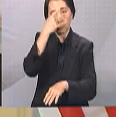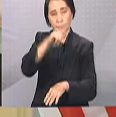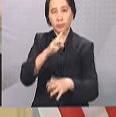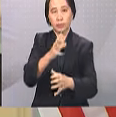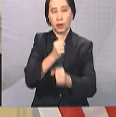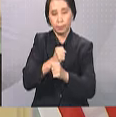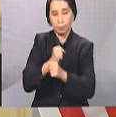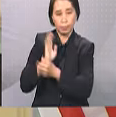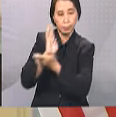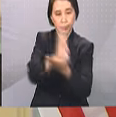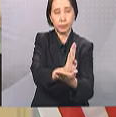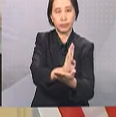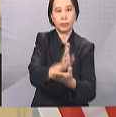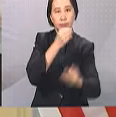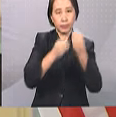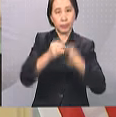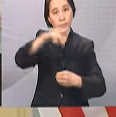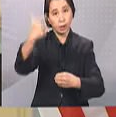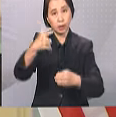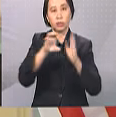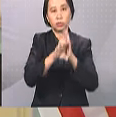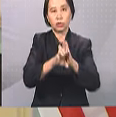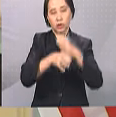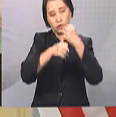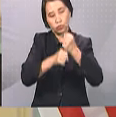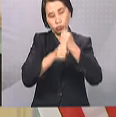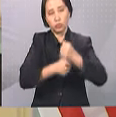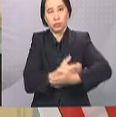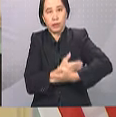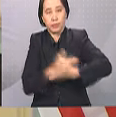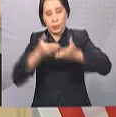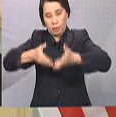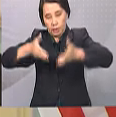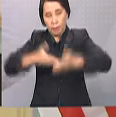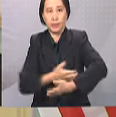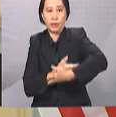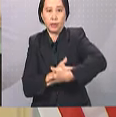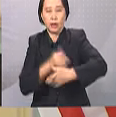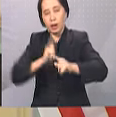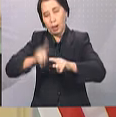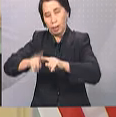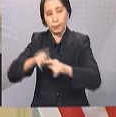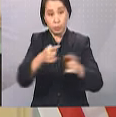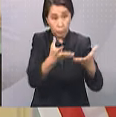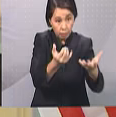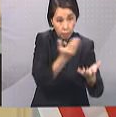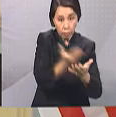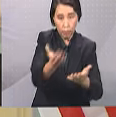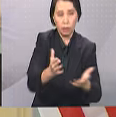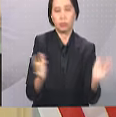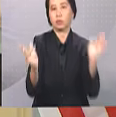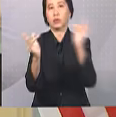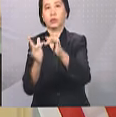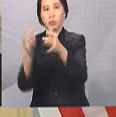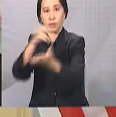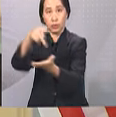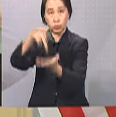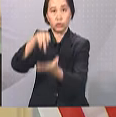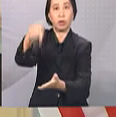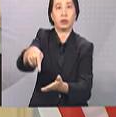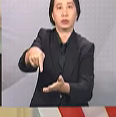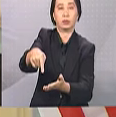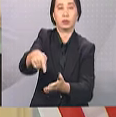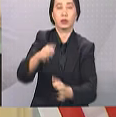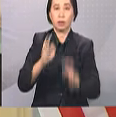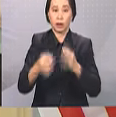mendapatkan bekalan-bekalan lain seperti susu bayi, lampin bayi dan apa saja yang diperlukan oleh mereka. Dan jika